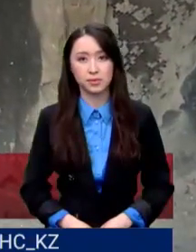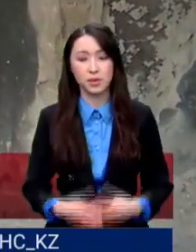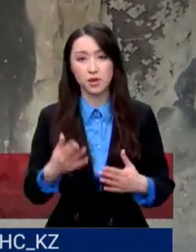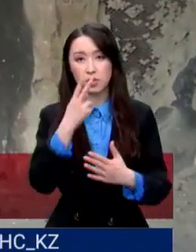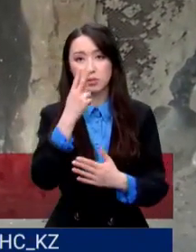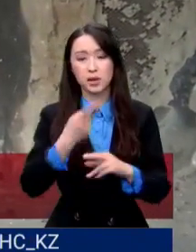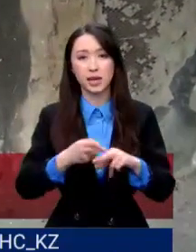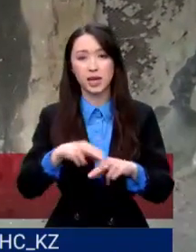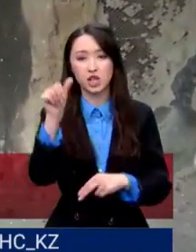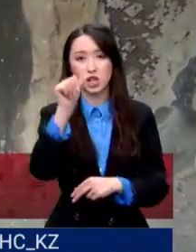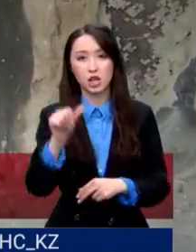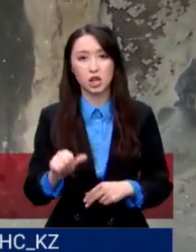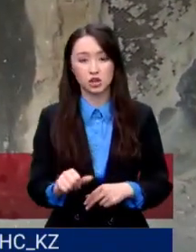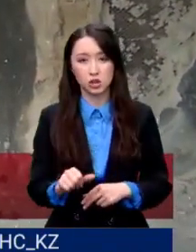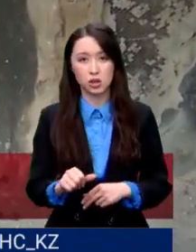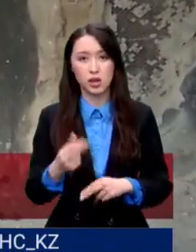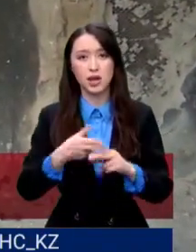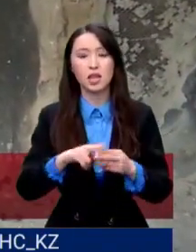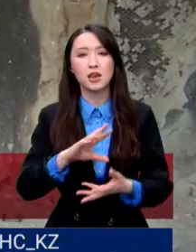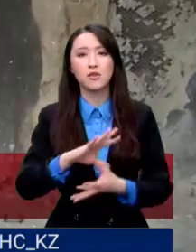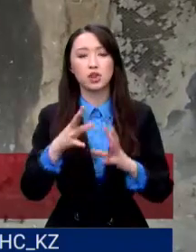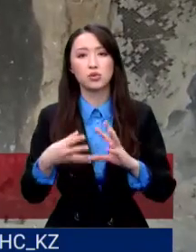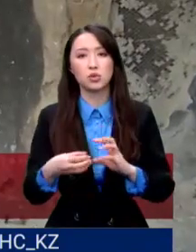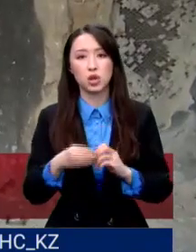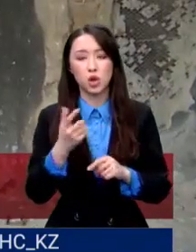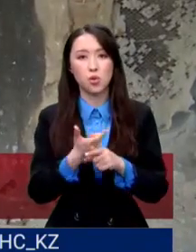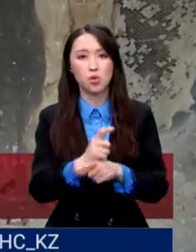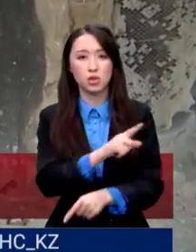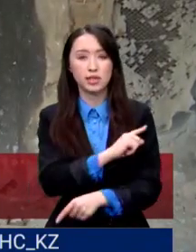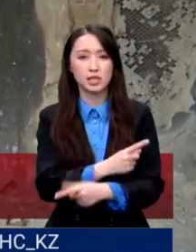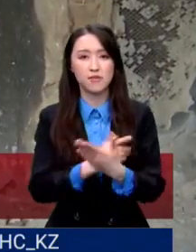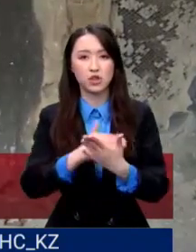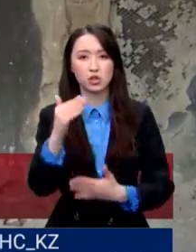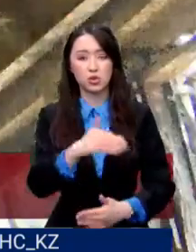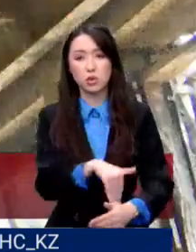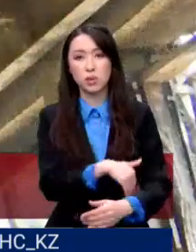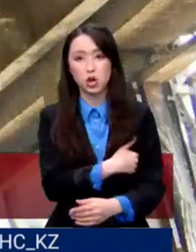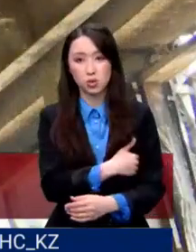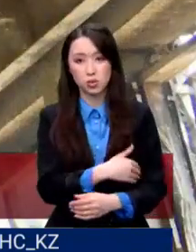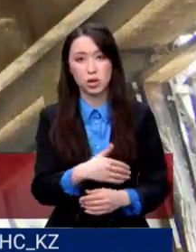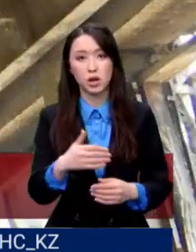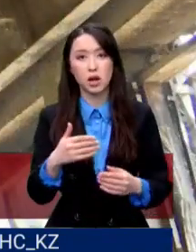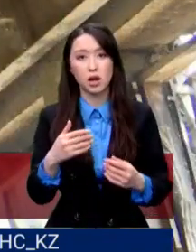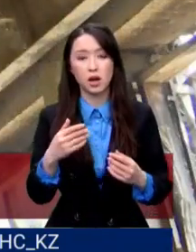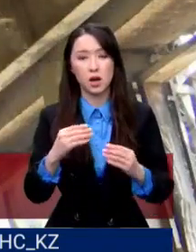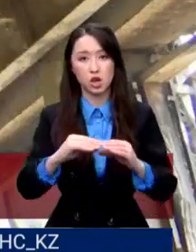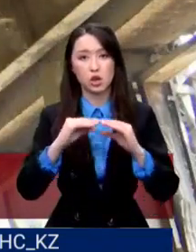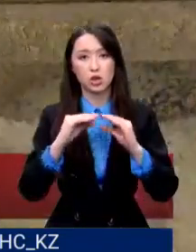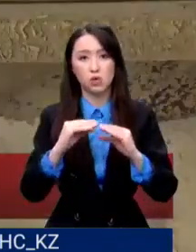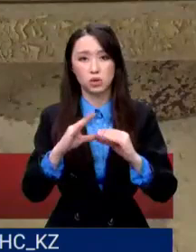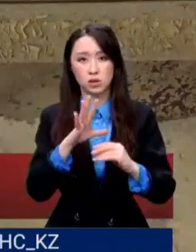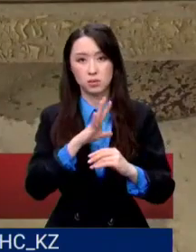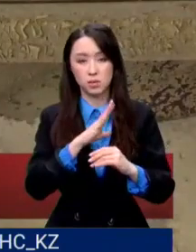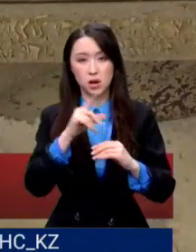эти трещины – это результат очень сильной высокой температуры, то есть достаточно толстые